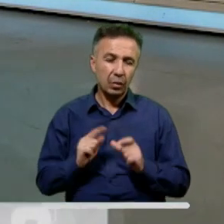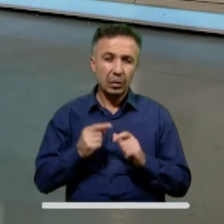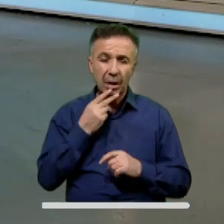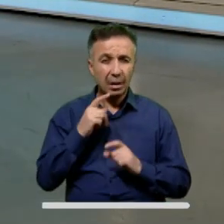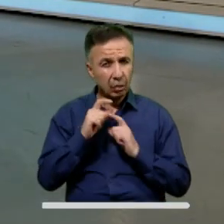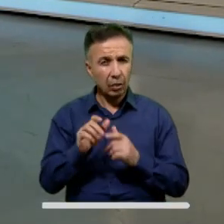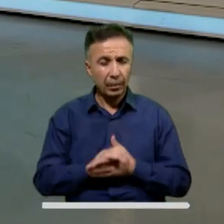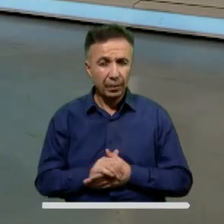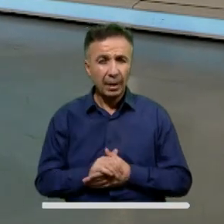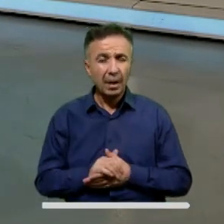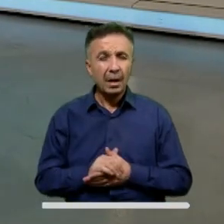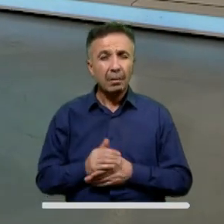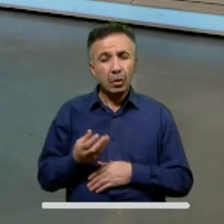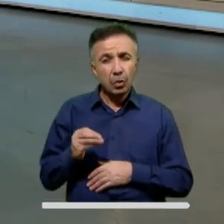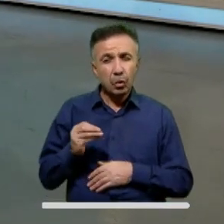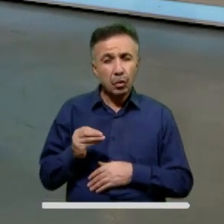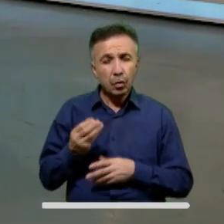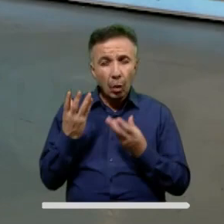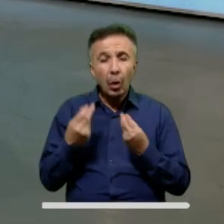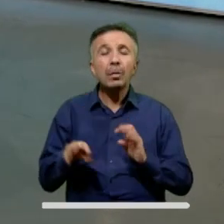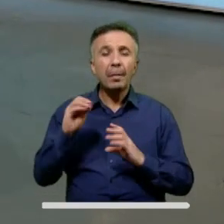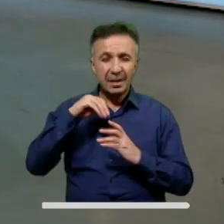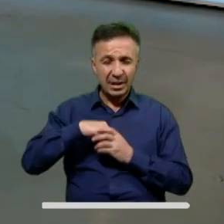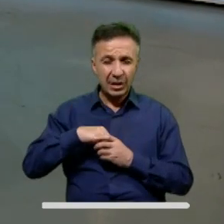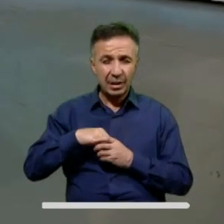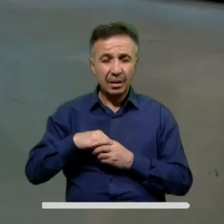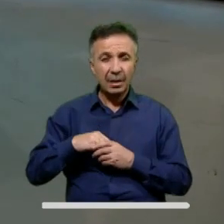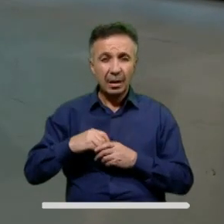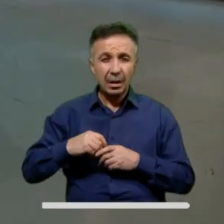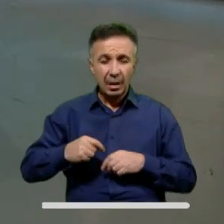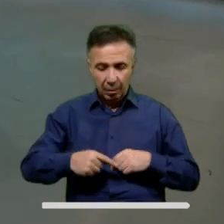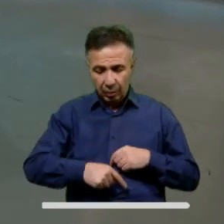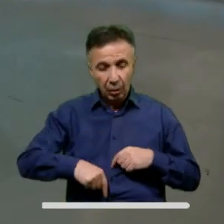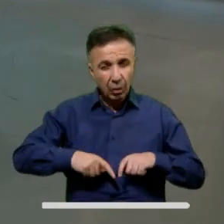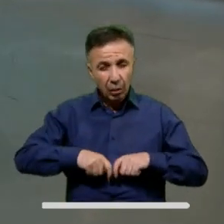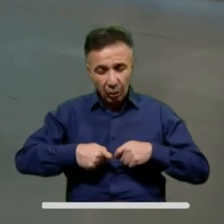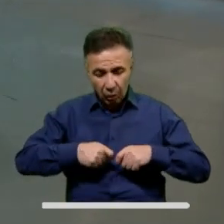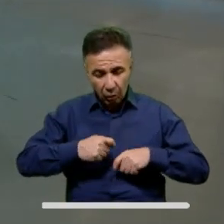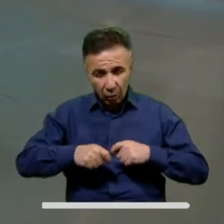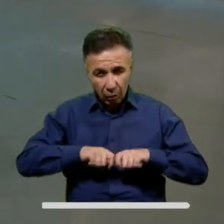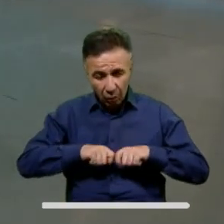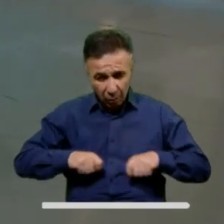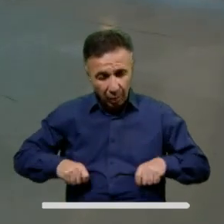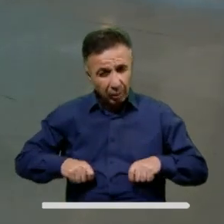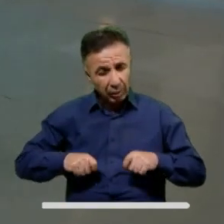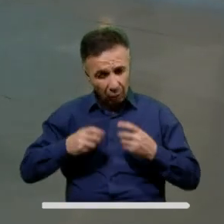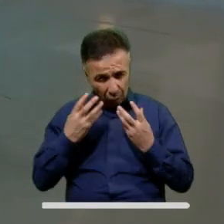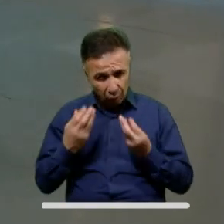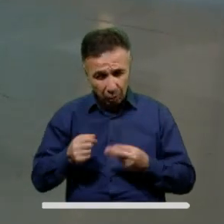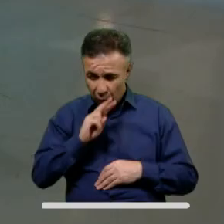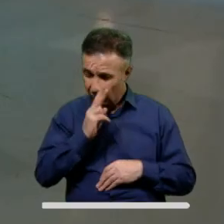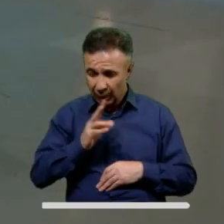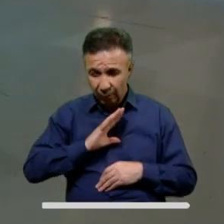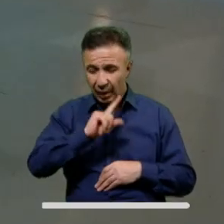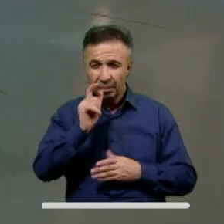da kordon bağlatmakla alakalıydı. Evet. Bunun caiz olduğu durumlar var mıdır yoksa bütünüyle caiz değil midir? Bu konuda sizden